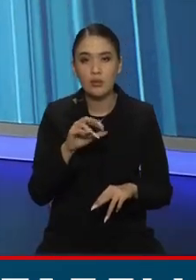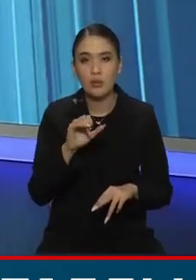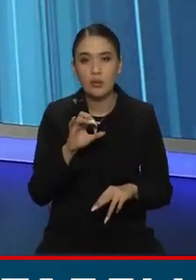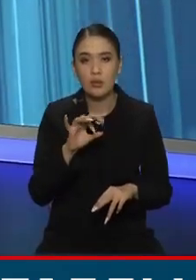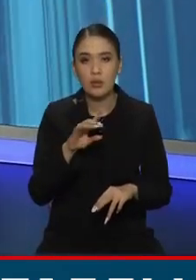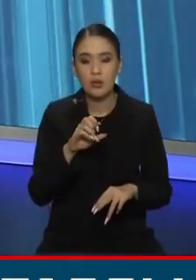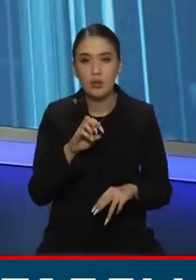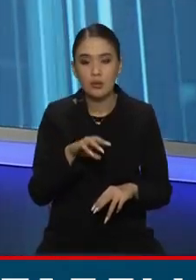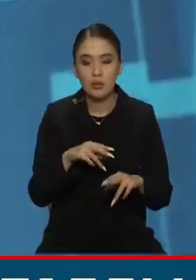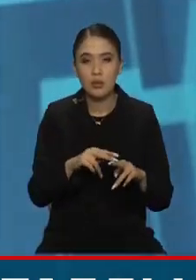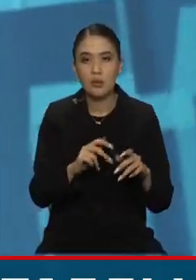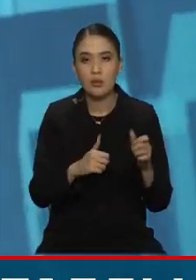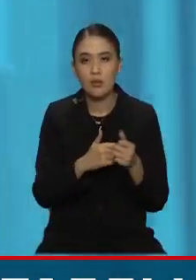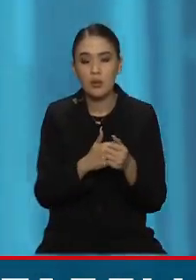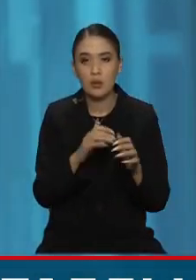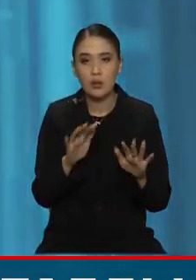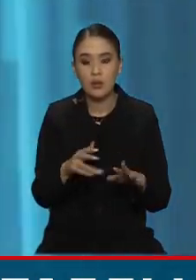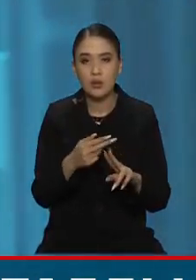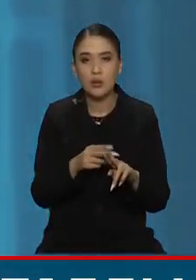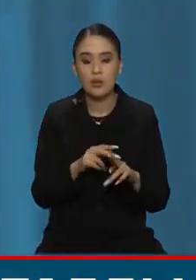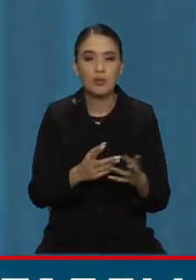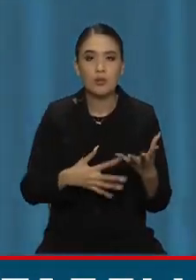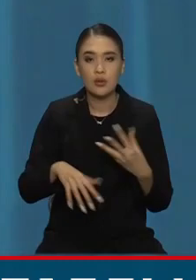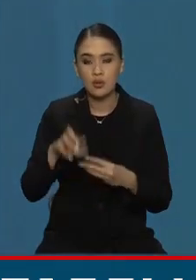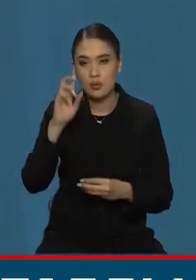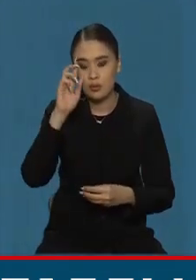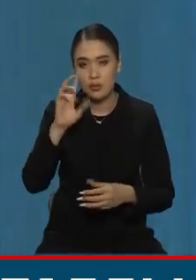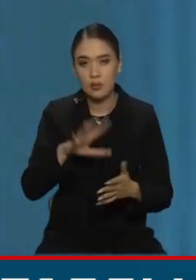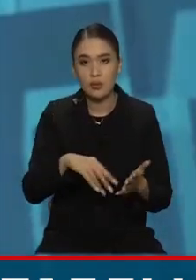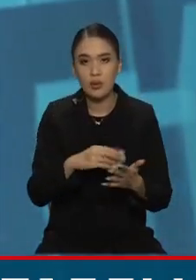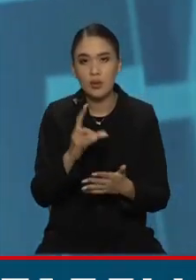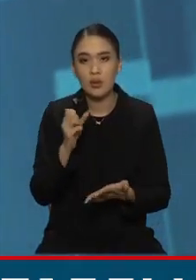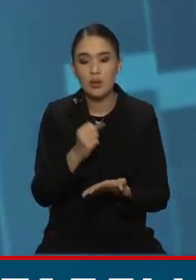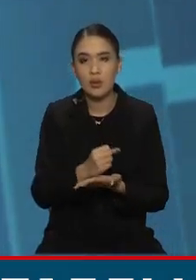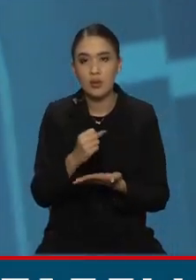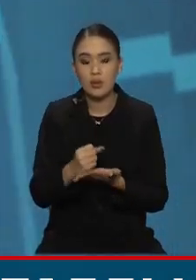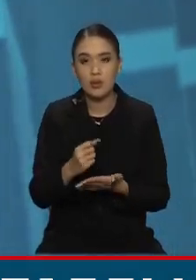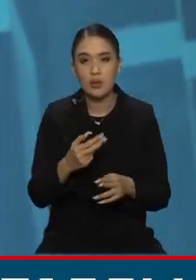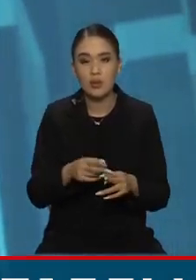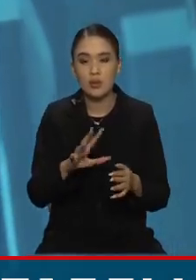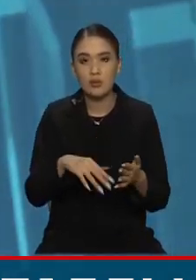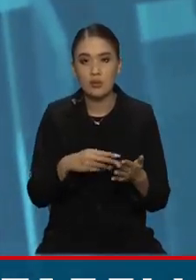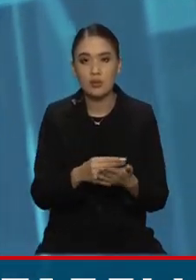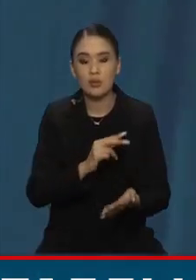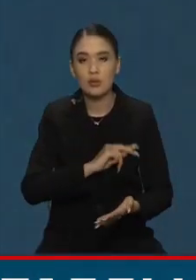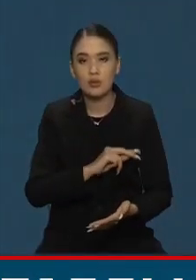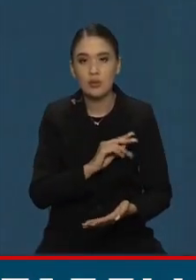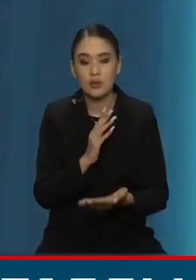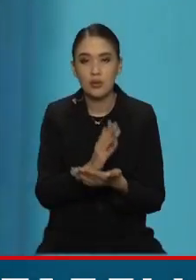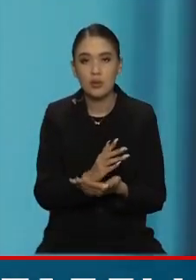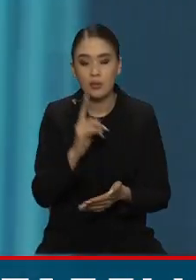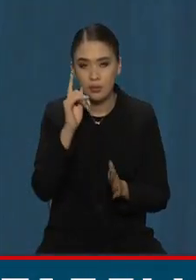бар, орынбасарлары да бар. Яғни бүкіл мемлекеттік органдарда резервтің өкілдері қазір бар. Қызмет етіп жатыр. Қызмет етіп жатыр.